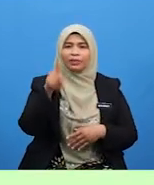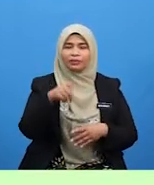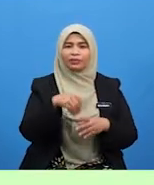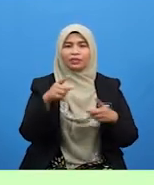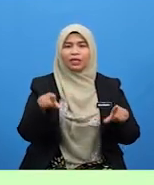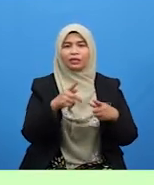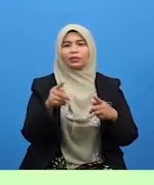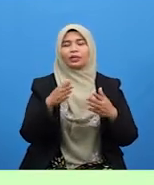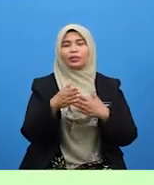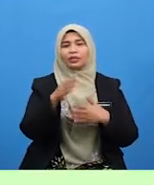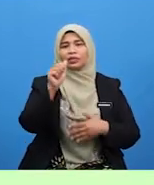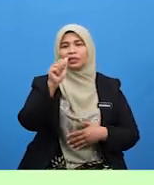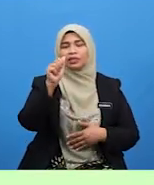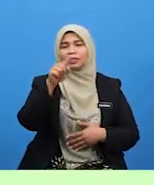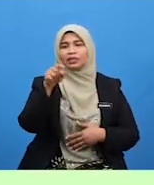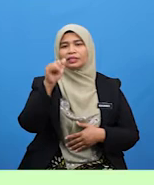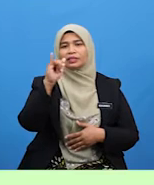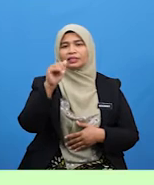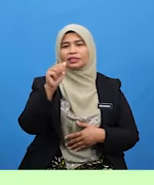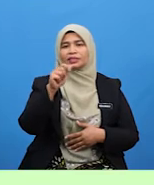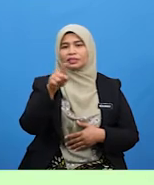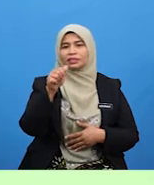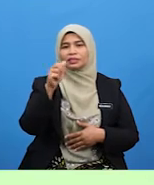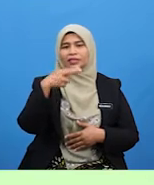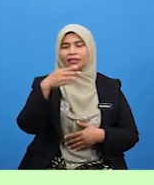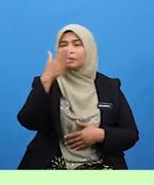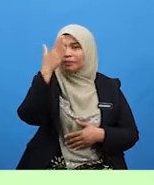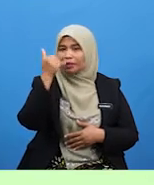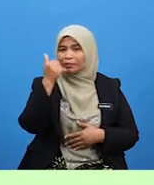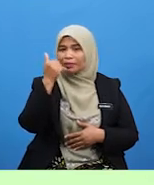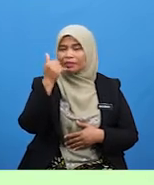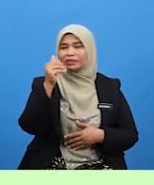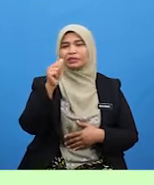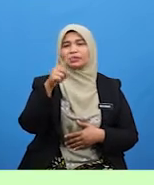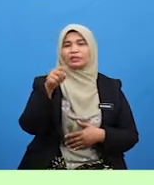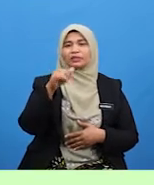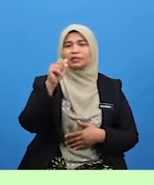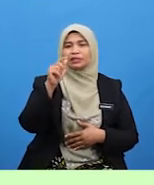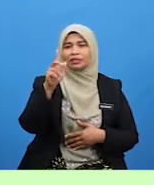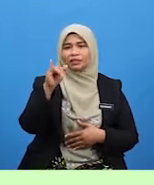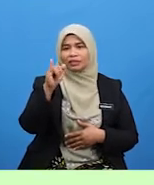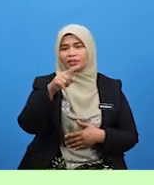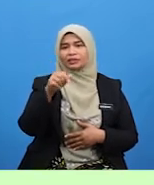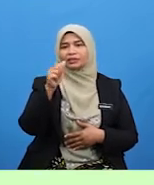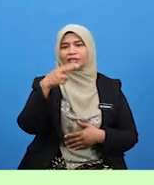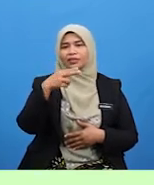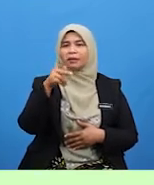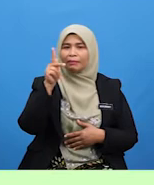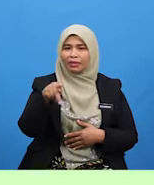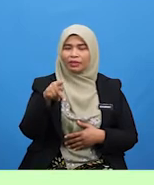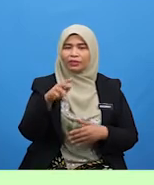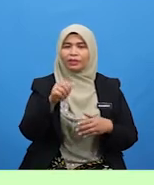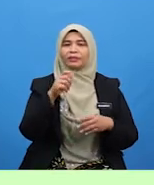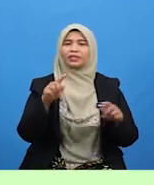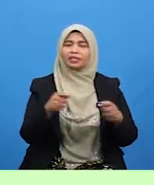Azizah? Murid-murid, mengapa? Mengapakah Azizah perlu mengambil